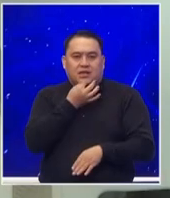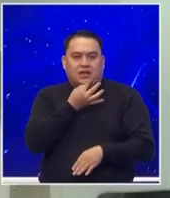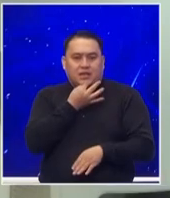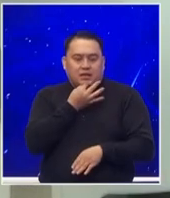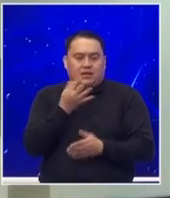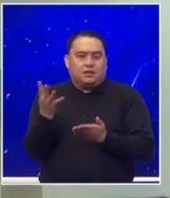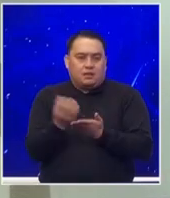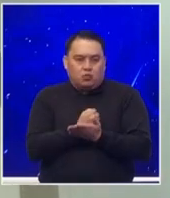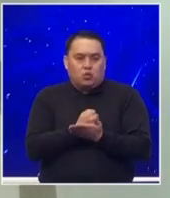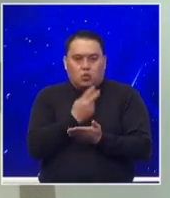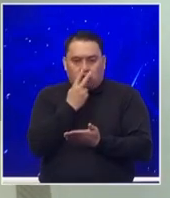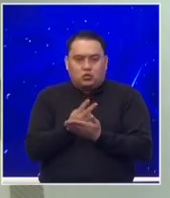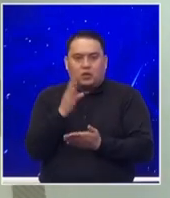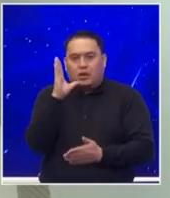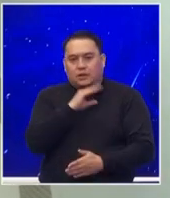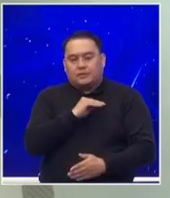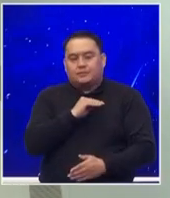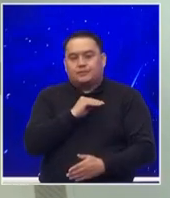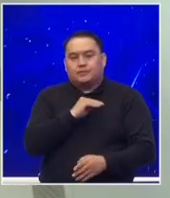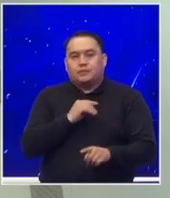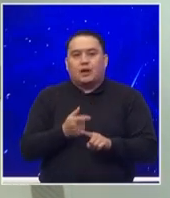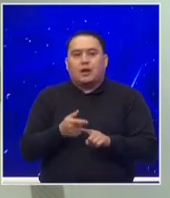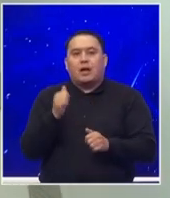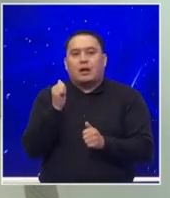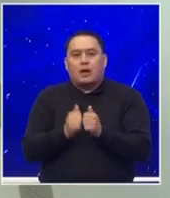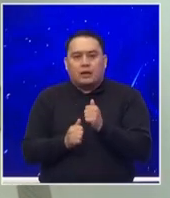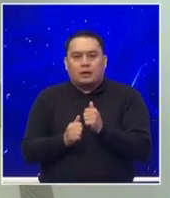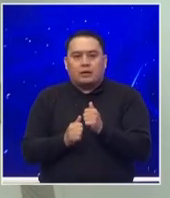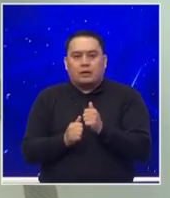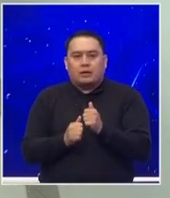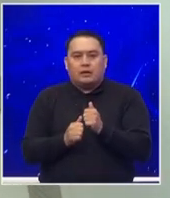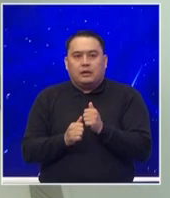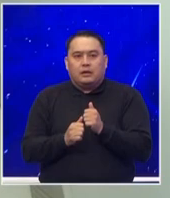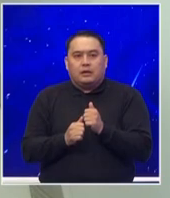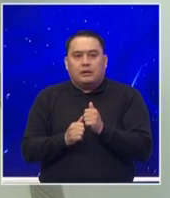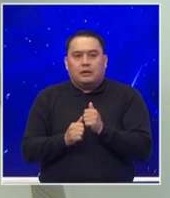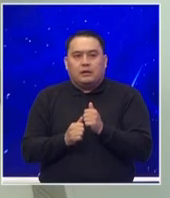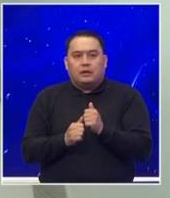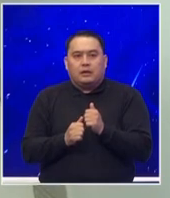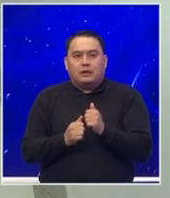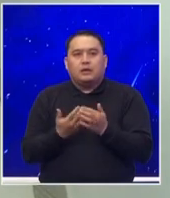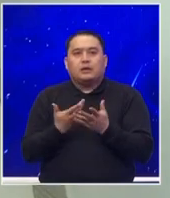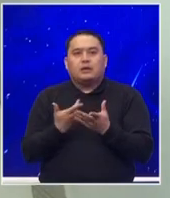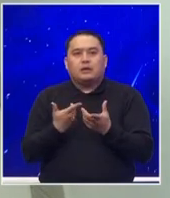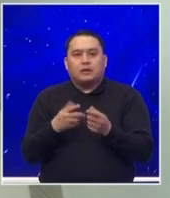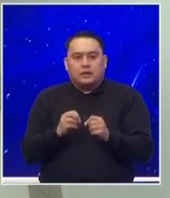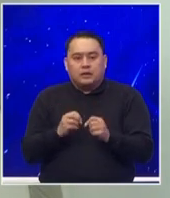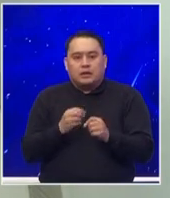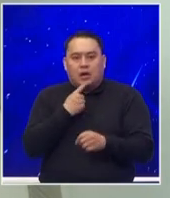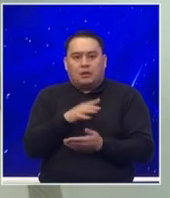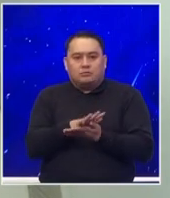диагностикасын жетік көрсетіп береді. Себепті әр тканьді қай жер зақымданғанын